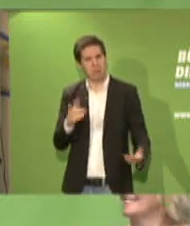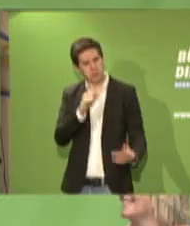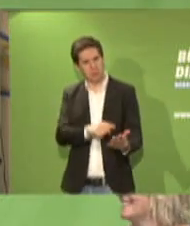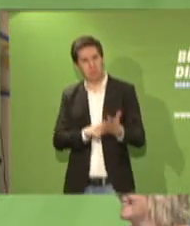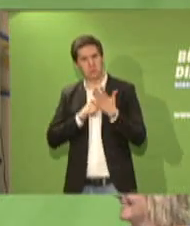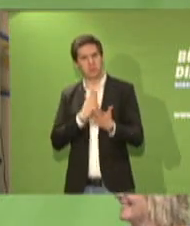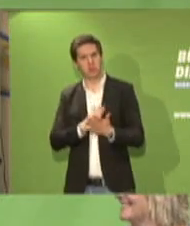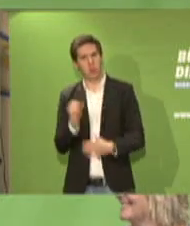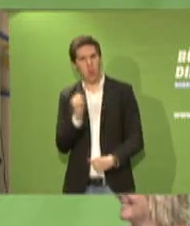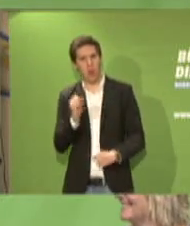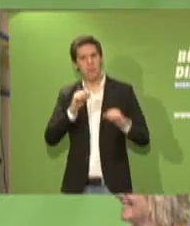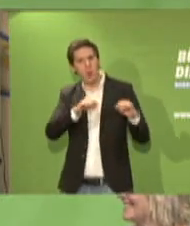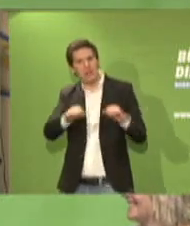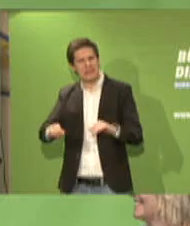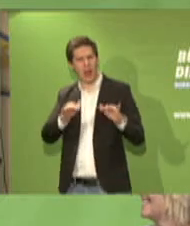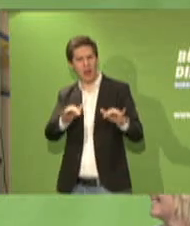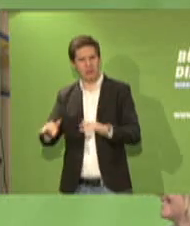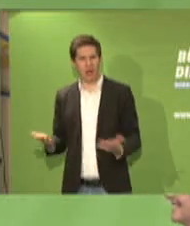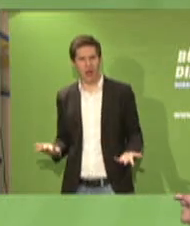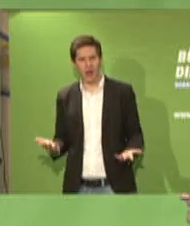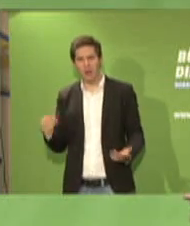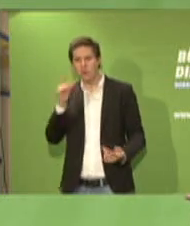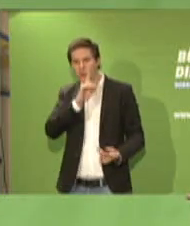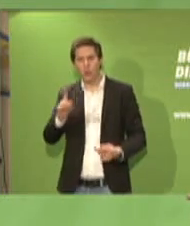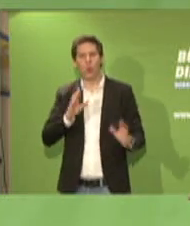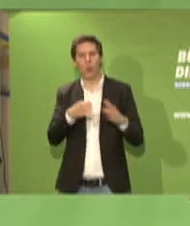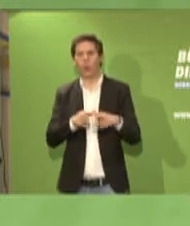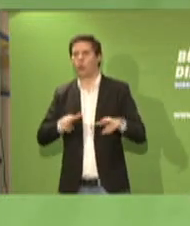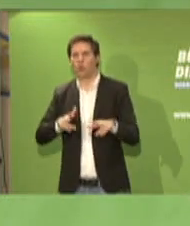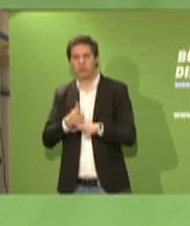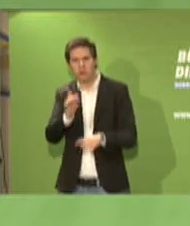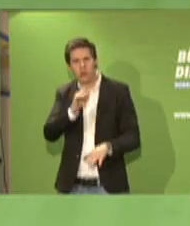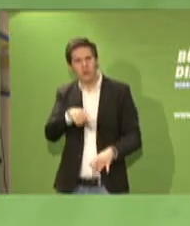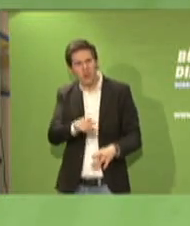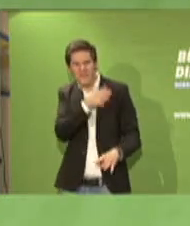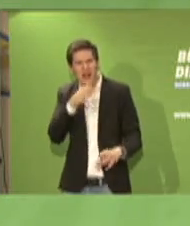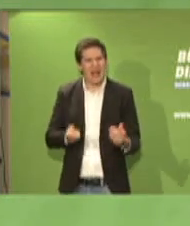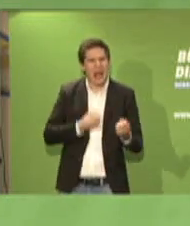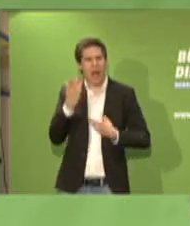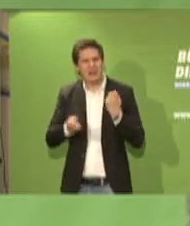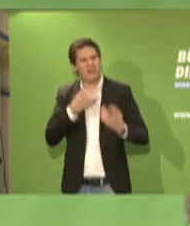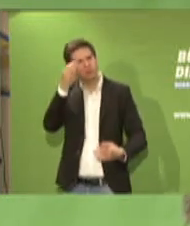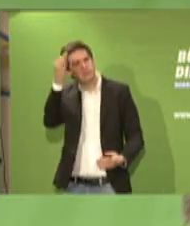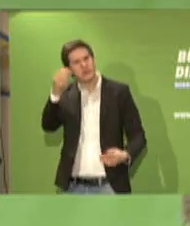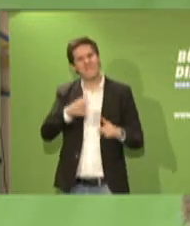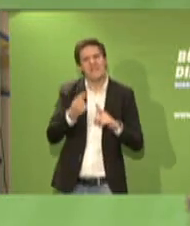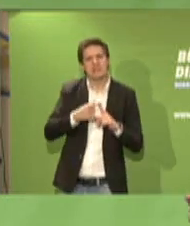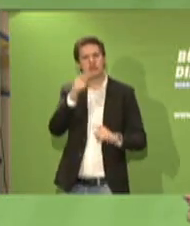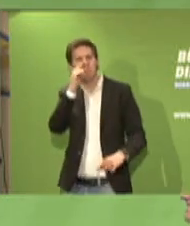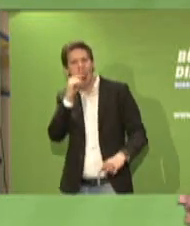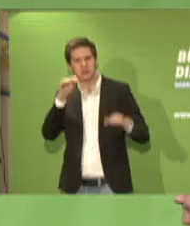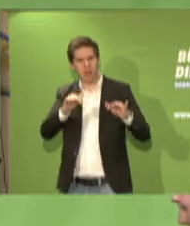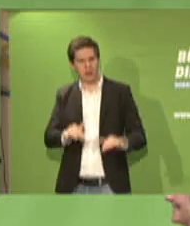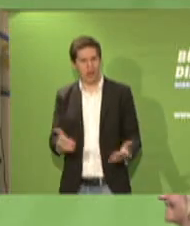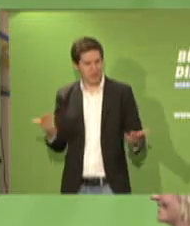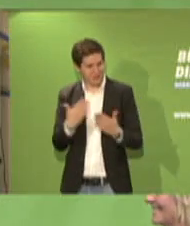richtig Potenzial gibt und nicht nur die Klassiker da sind, sondern einfach auch eine hohe Kreativität und Witz und Spaß beim Wahlkampf.